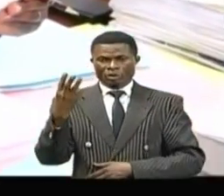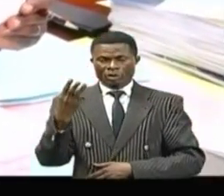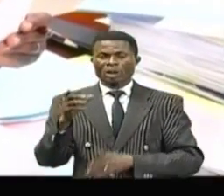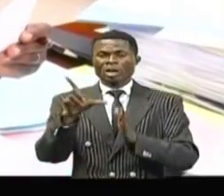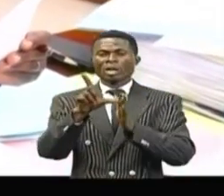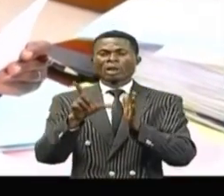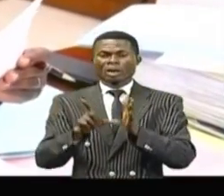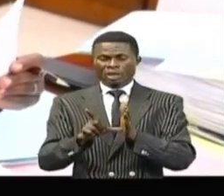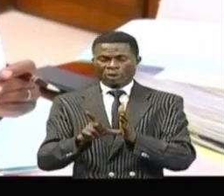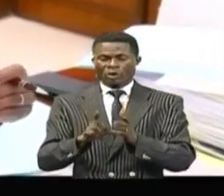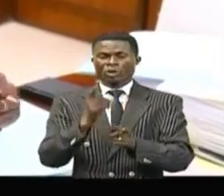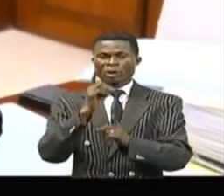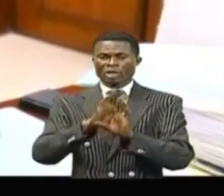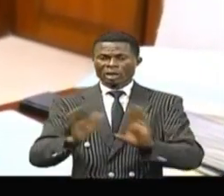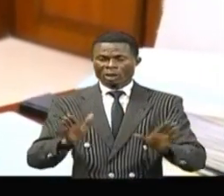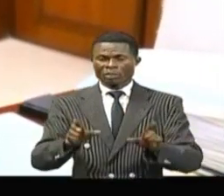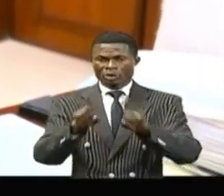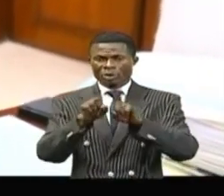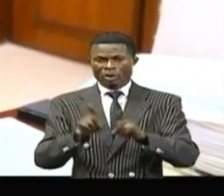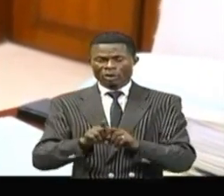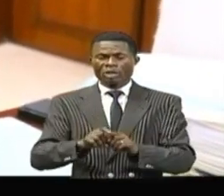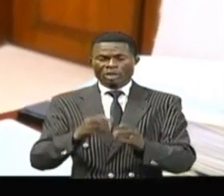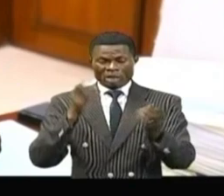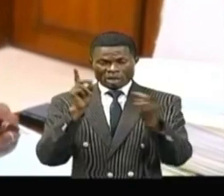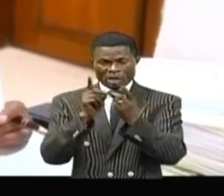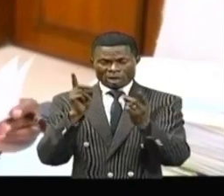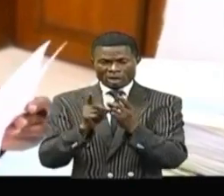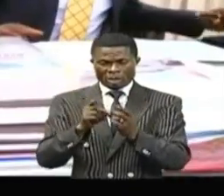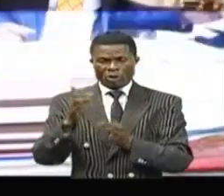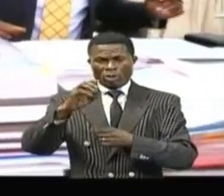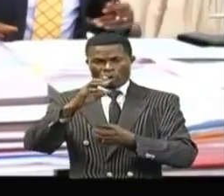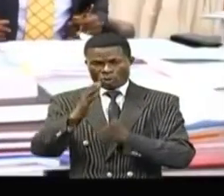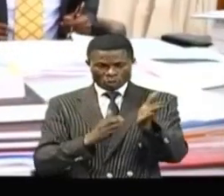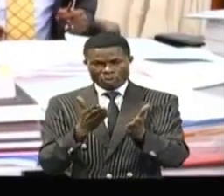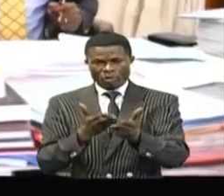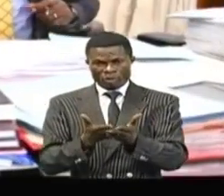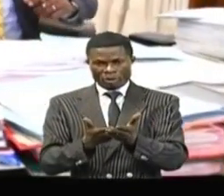critères quantitatifs ainsi que les repères structurels.